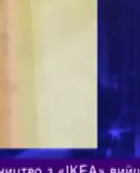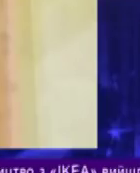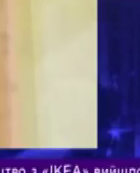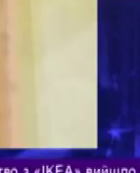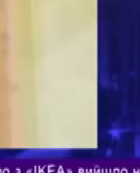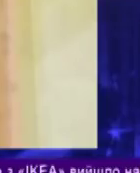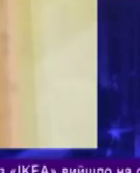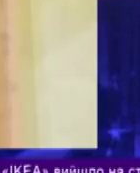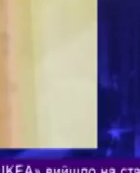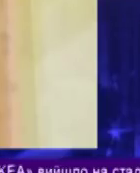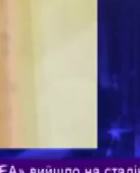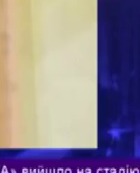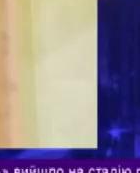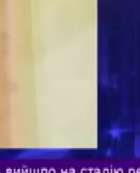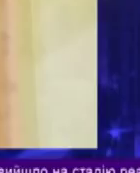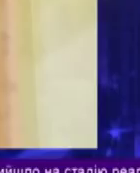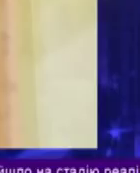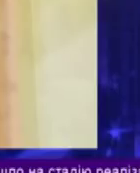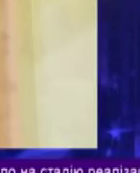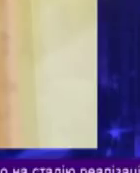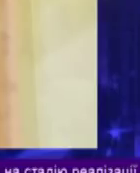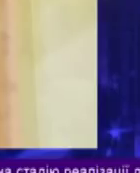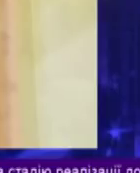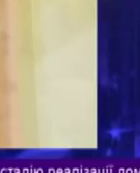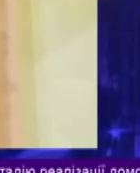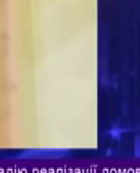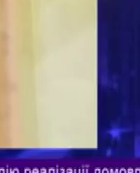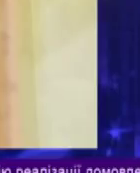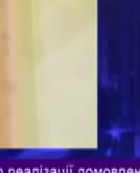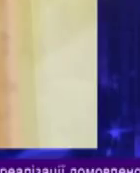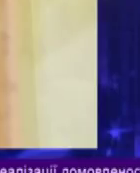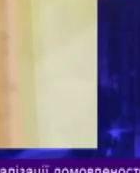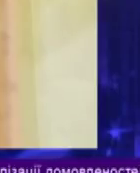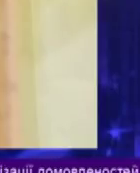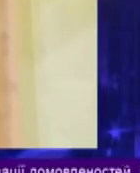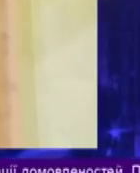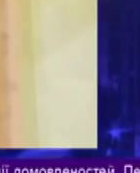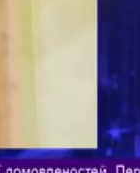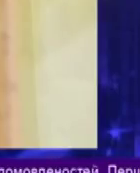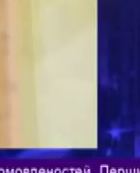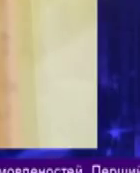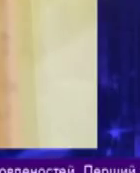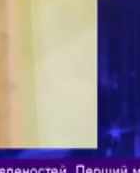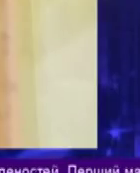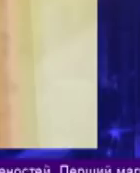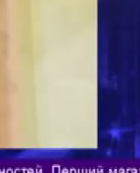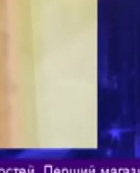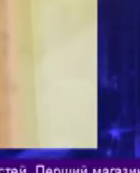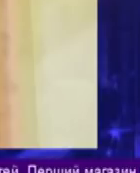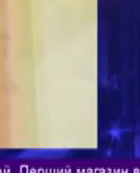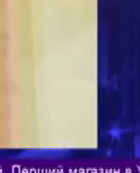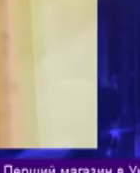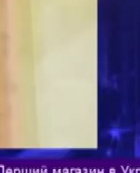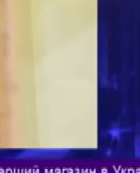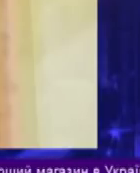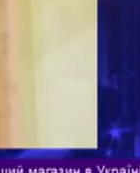режисера Романа Сущенка затримали у Москві 30 вересня 2016 року. ФСБ Росії звинуватила його у